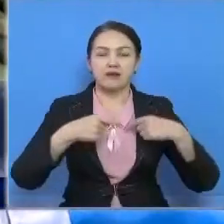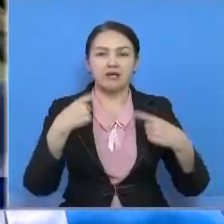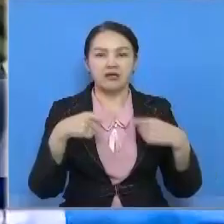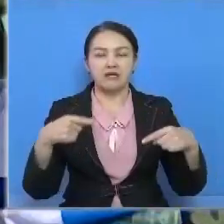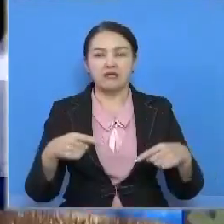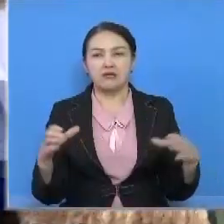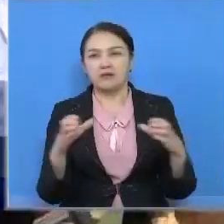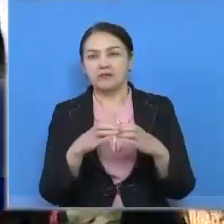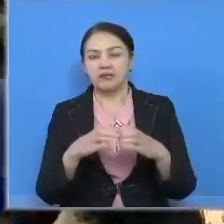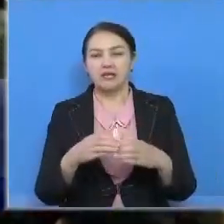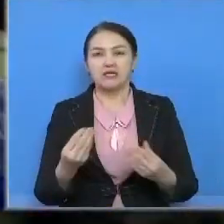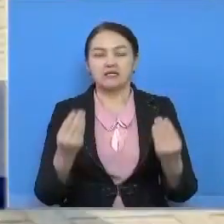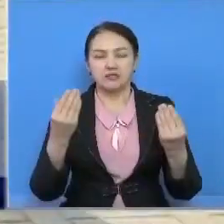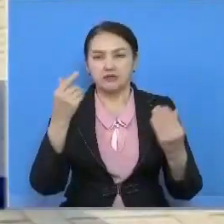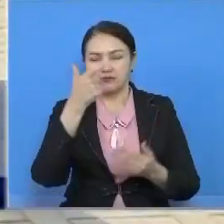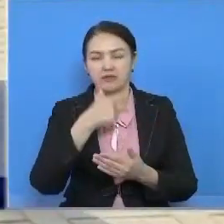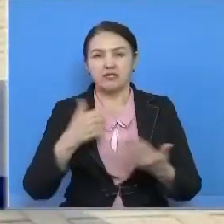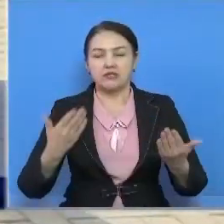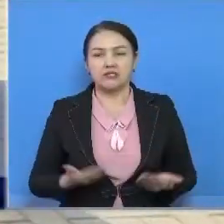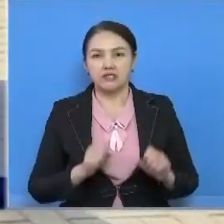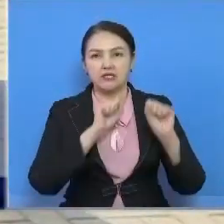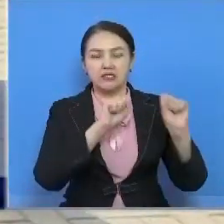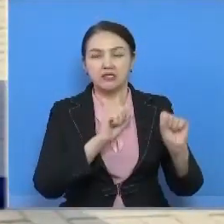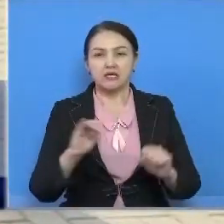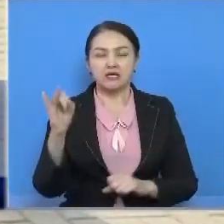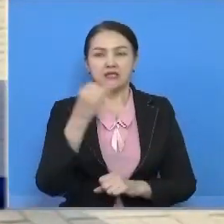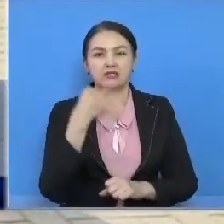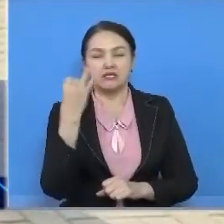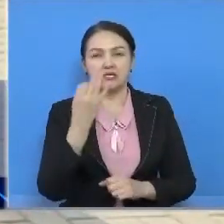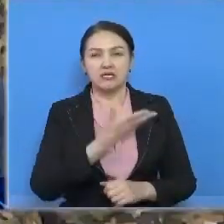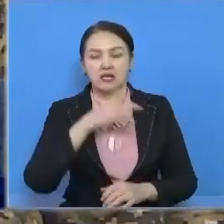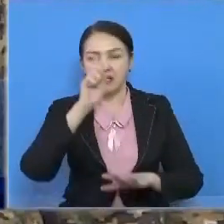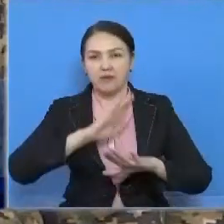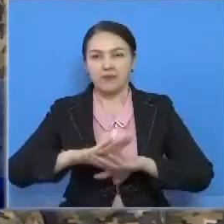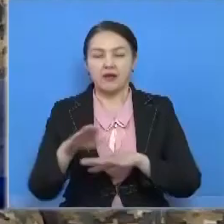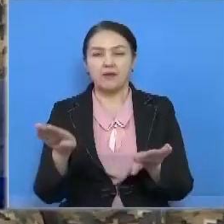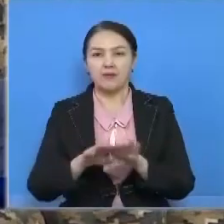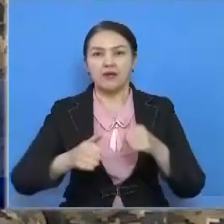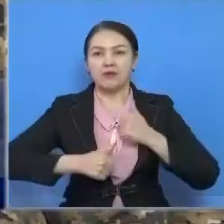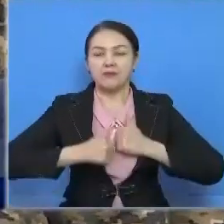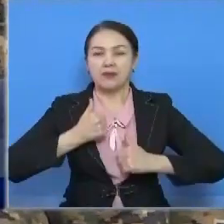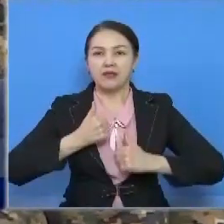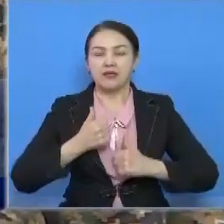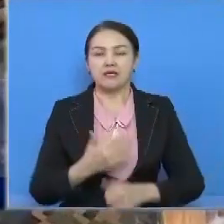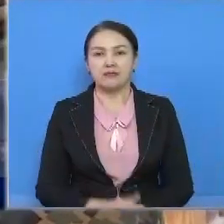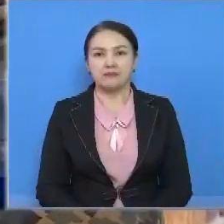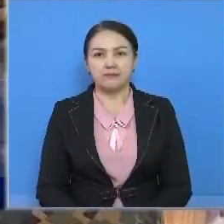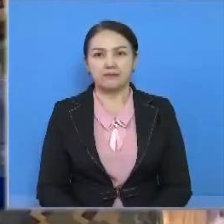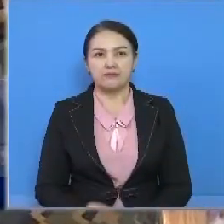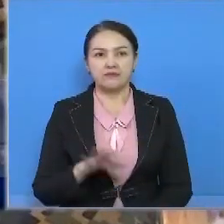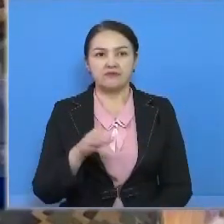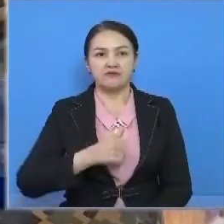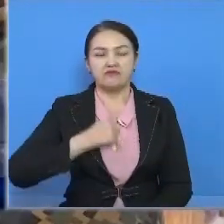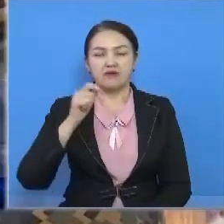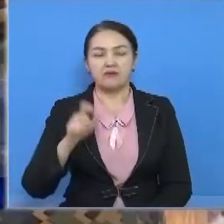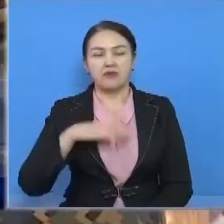различной степени. Ценой своих жизней они защитили интересы нашего Отечества, проявив при этом мужество и героизм. Те воины,